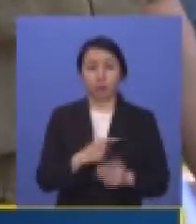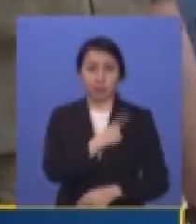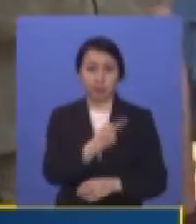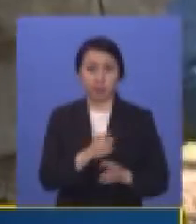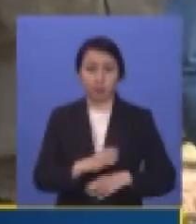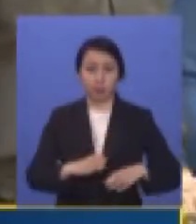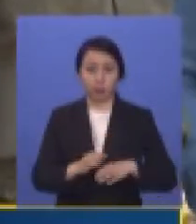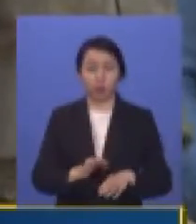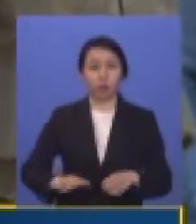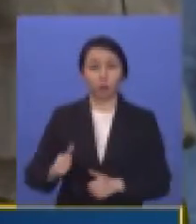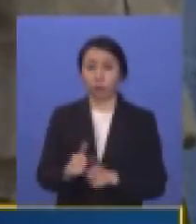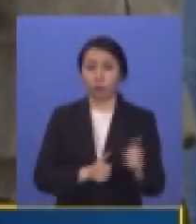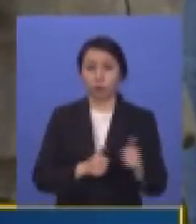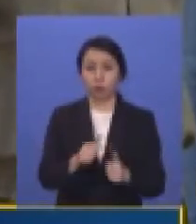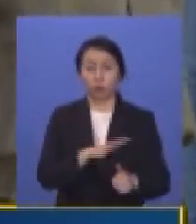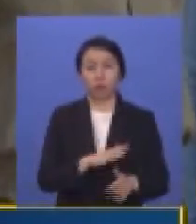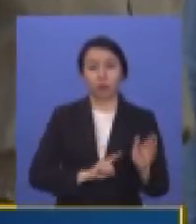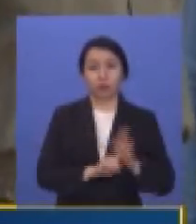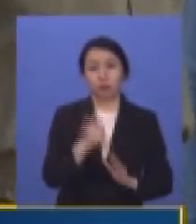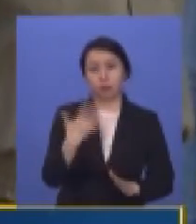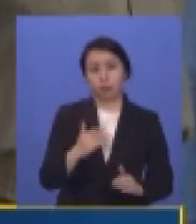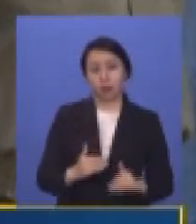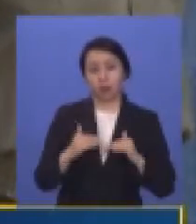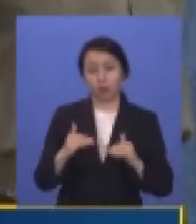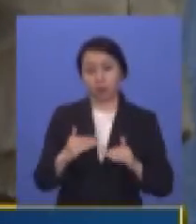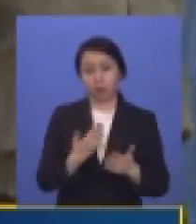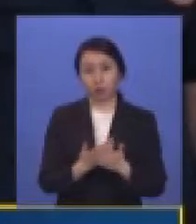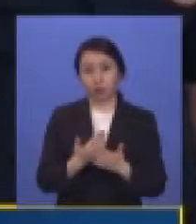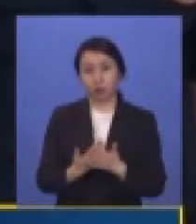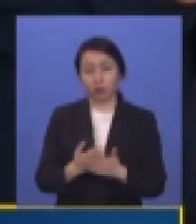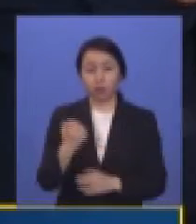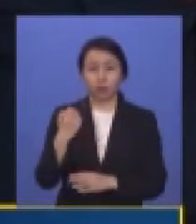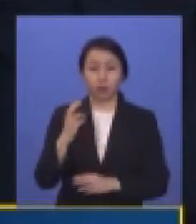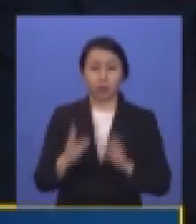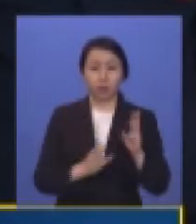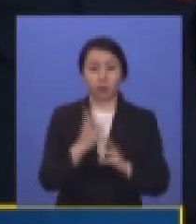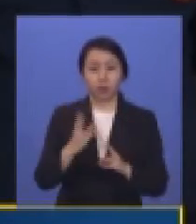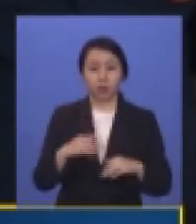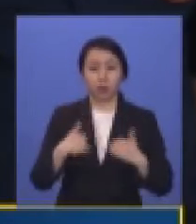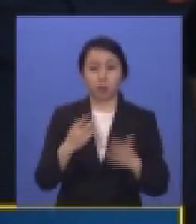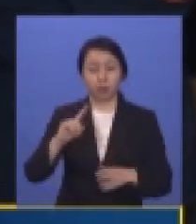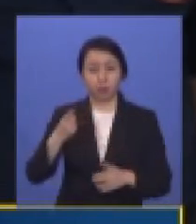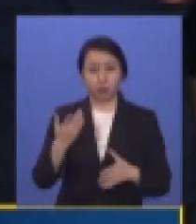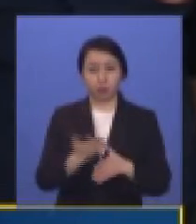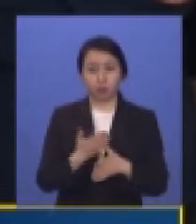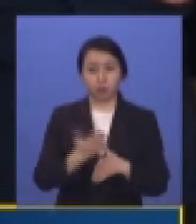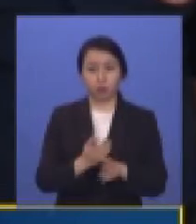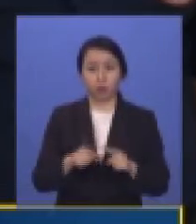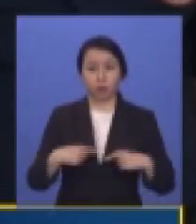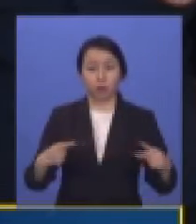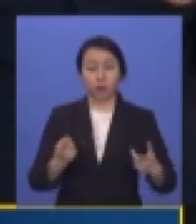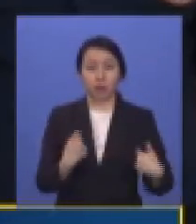команду области. Соревнования состоят из 5 этапов. Это визитная карточка, пожарная эстафета, оказание первой помощи и